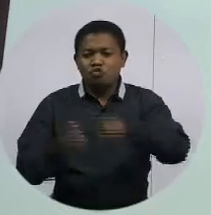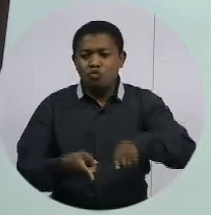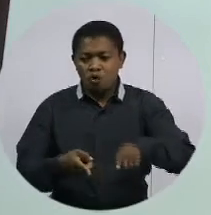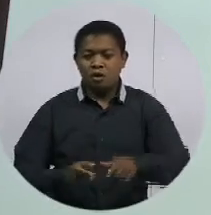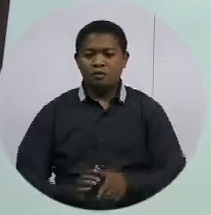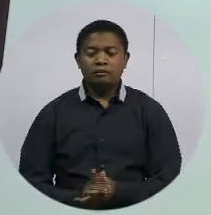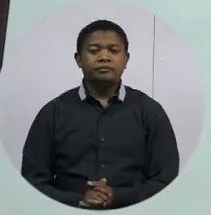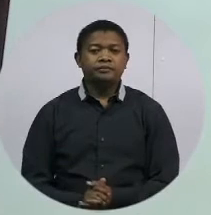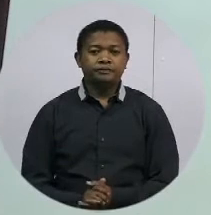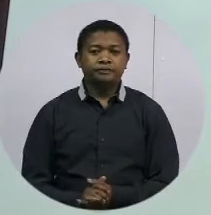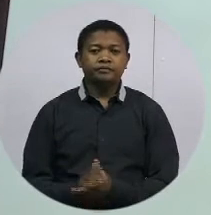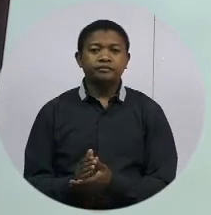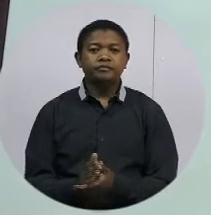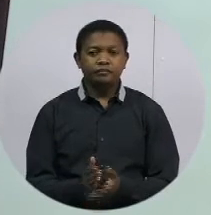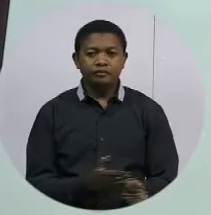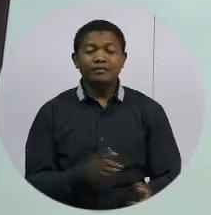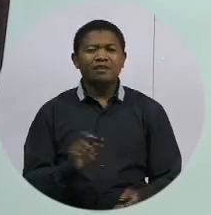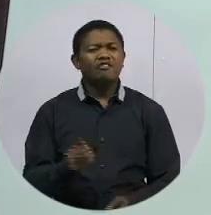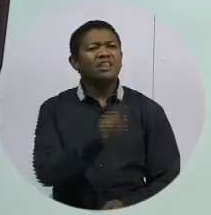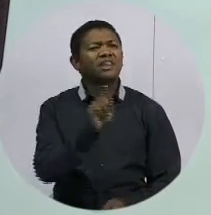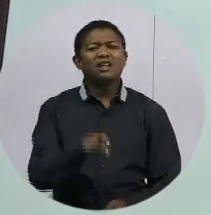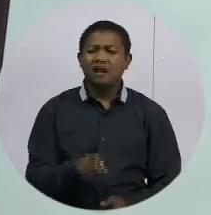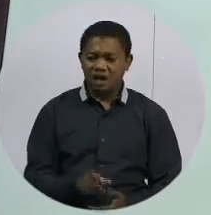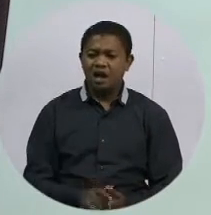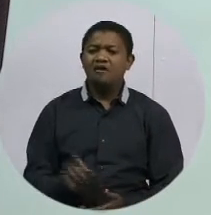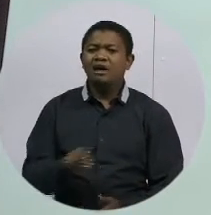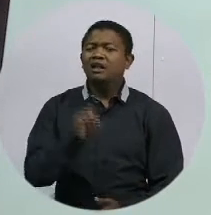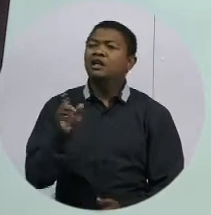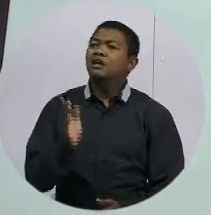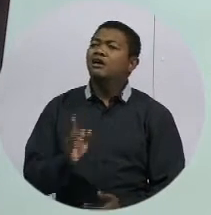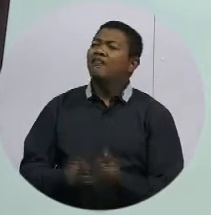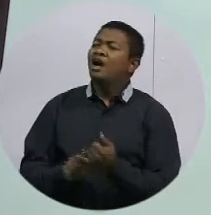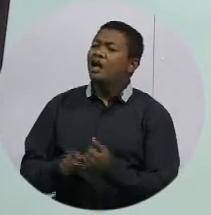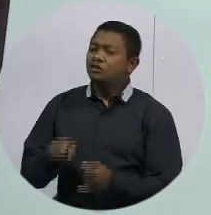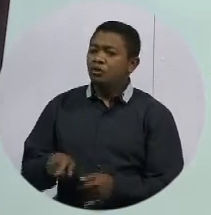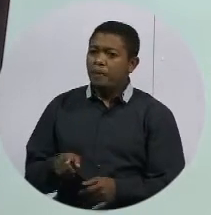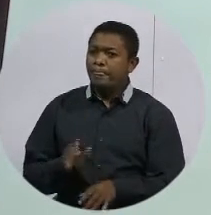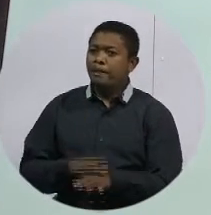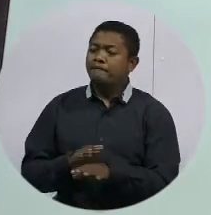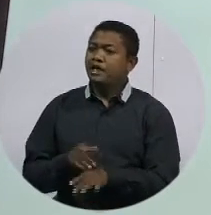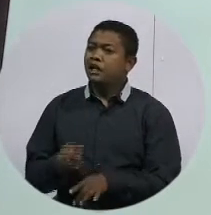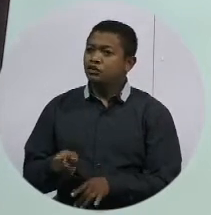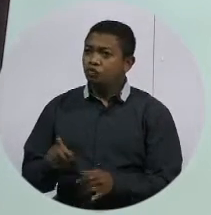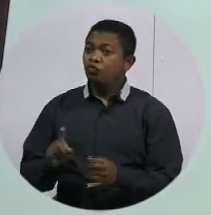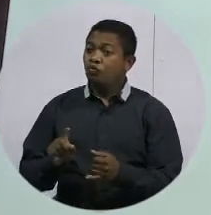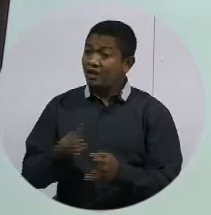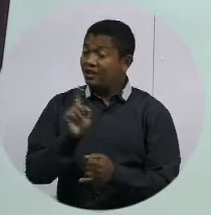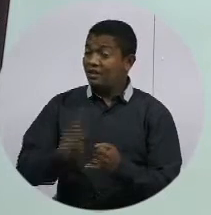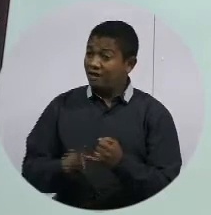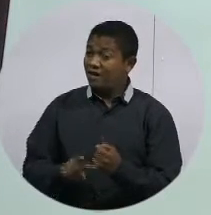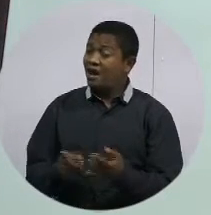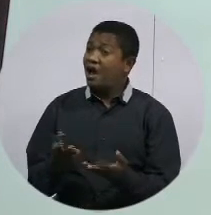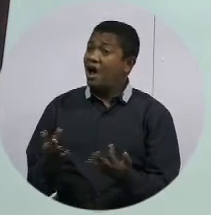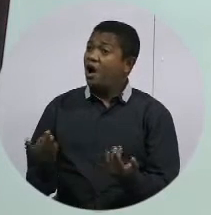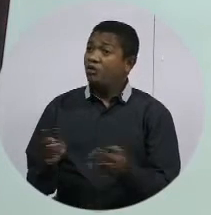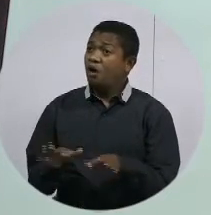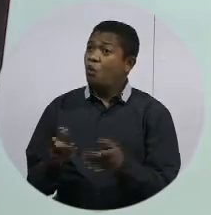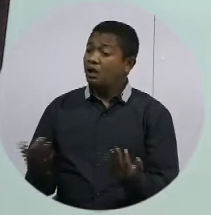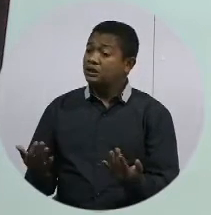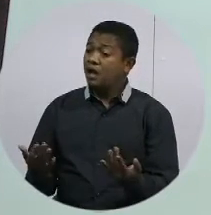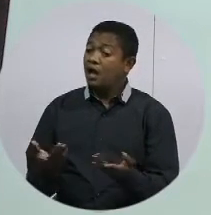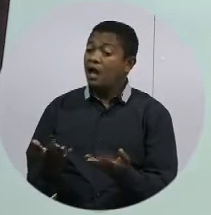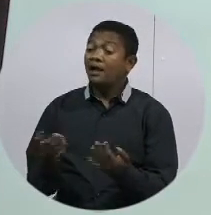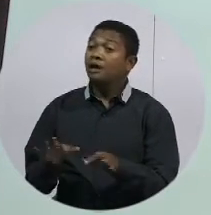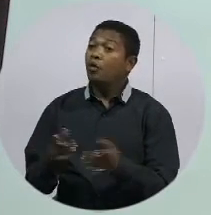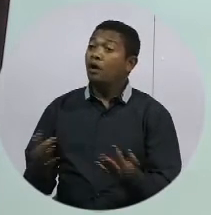faraparana eo amin'izay resaka hoe fanatokanamonina n'ireo olona mitondra ny valanaretina coronavirus izay, maaiza ho aiza ny fandraisana ny tanana azy ireo? Efa